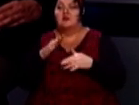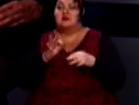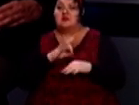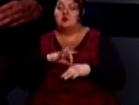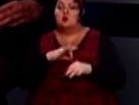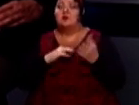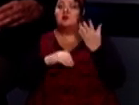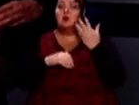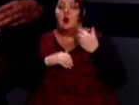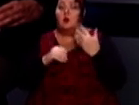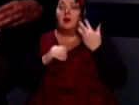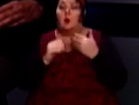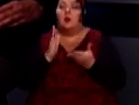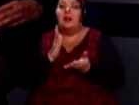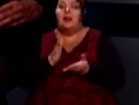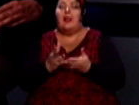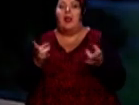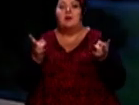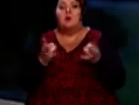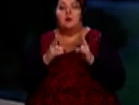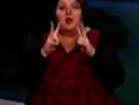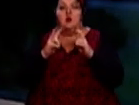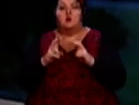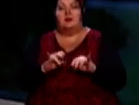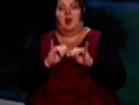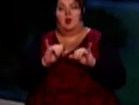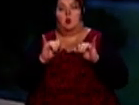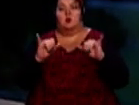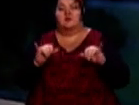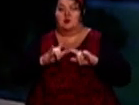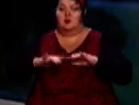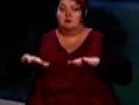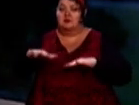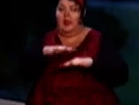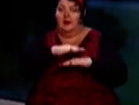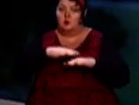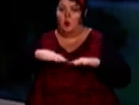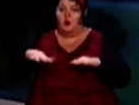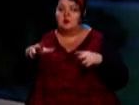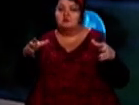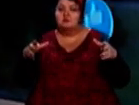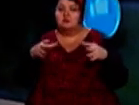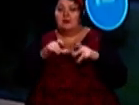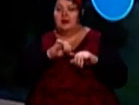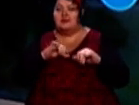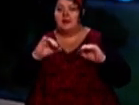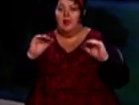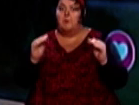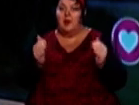застосовується коли? Коли є необхідність розглянути розвиток будь-яких територій з